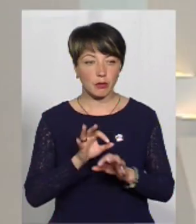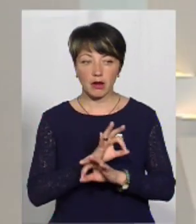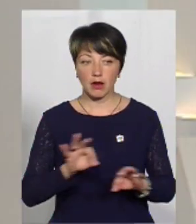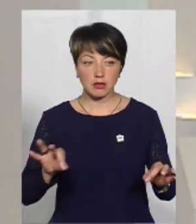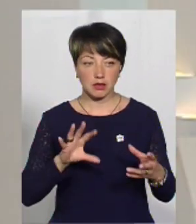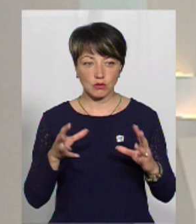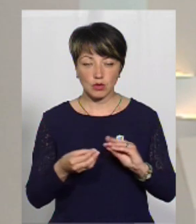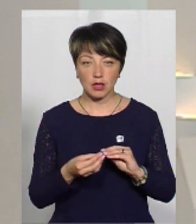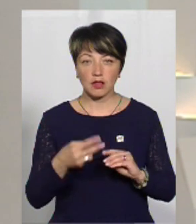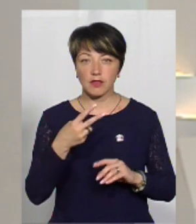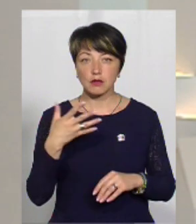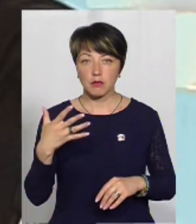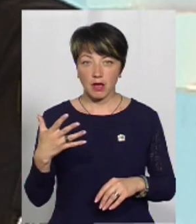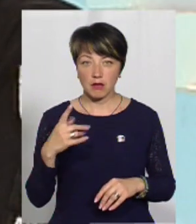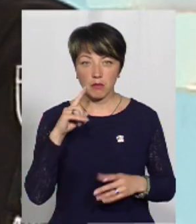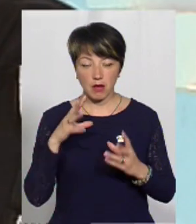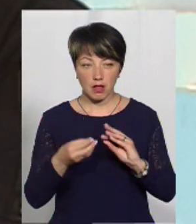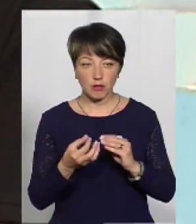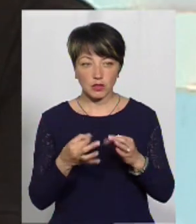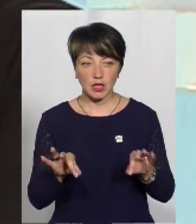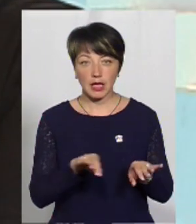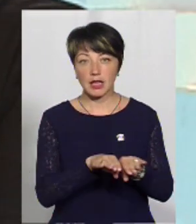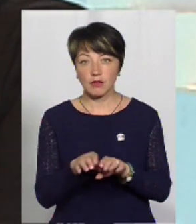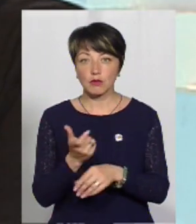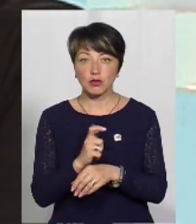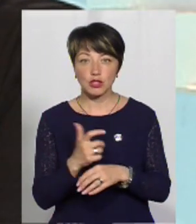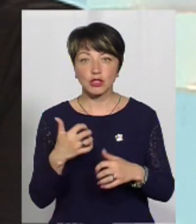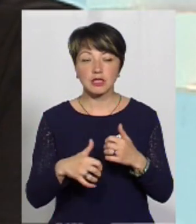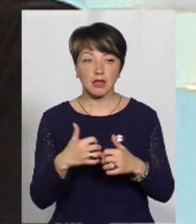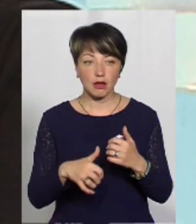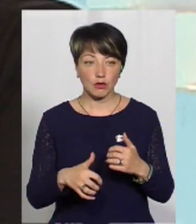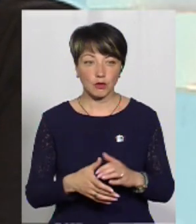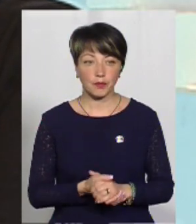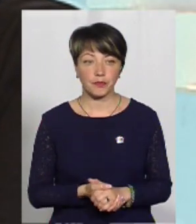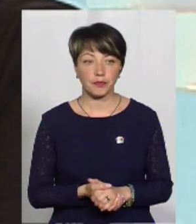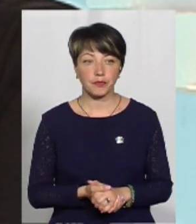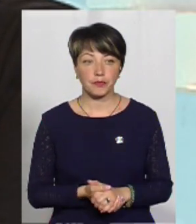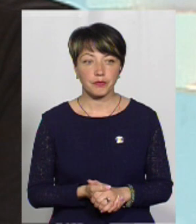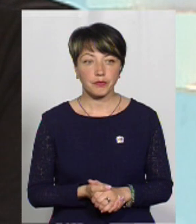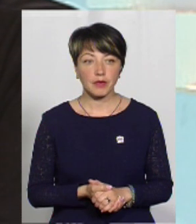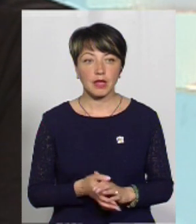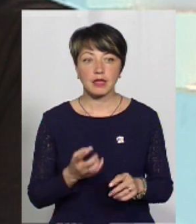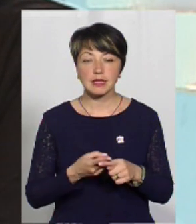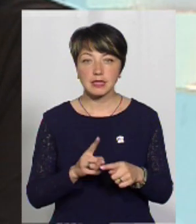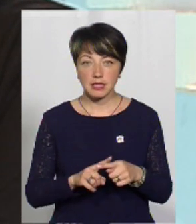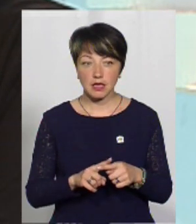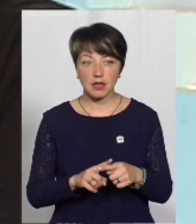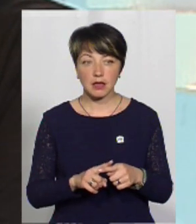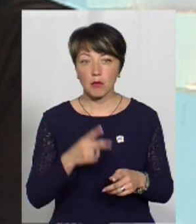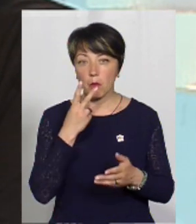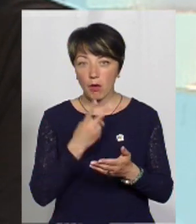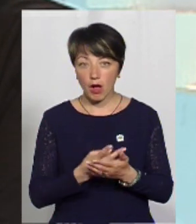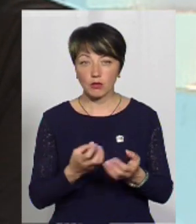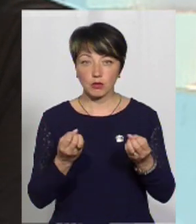це прекрасний результат, тому що 25 прохідний. Тобто це рівень більше, ніж середній. І це ж це відчув, ти